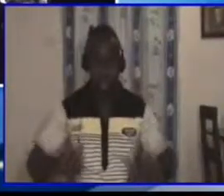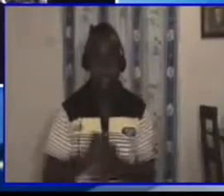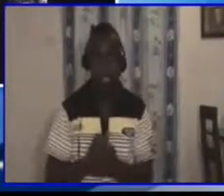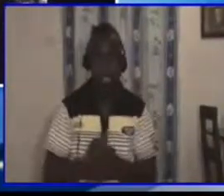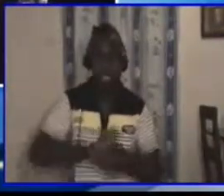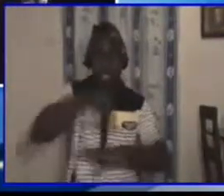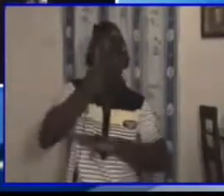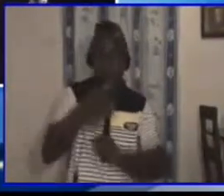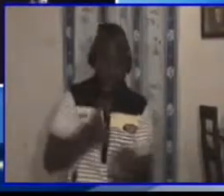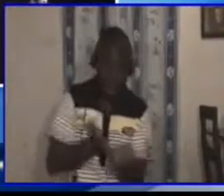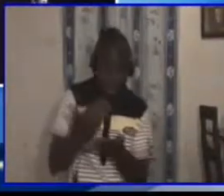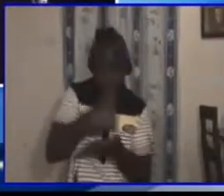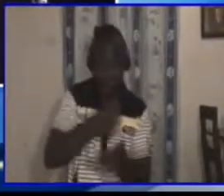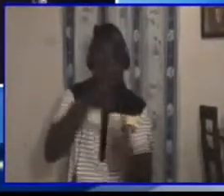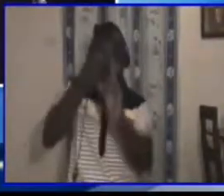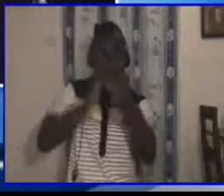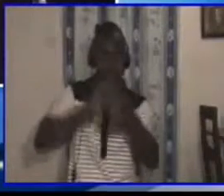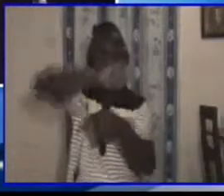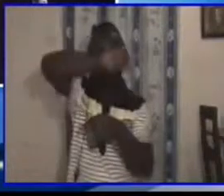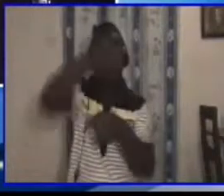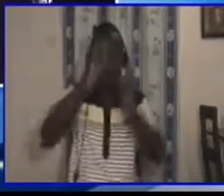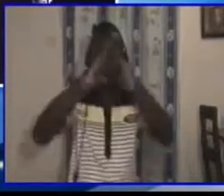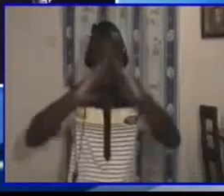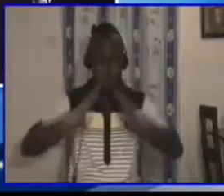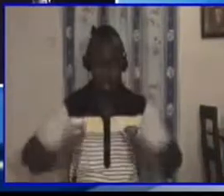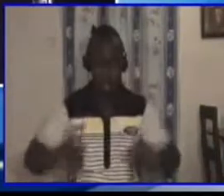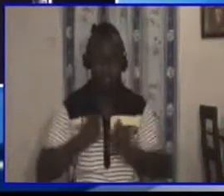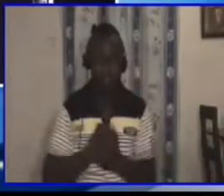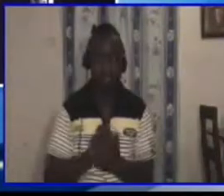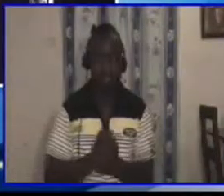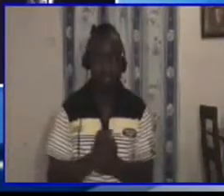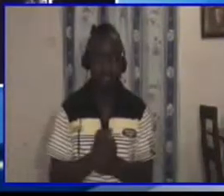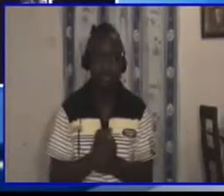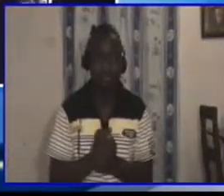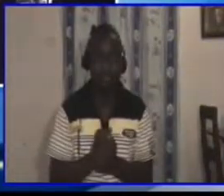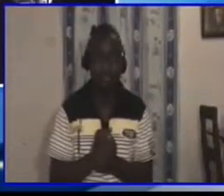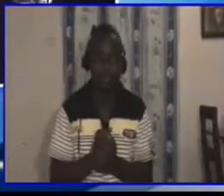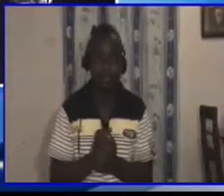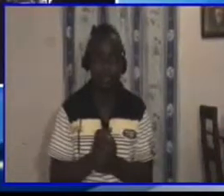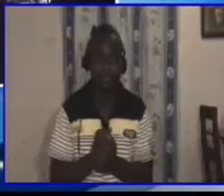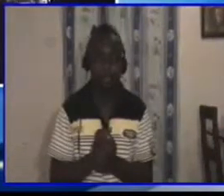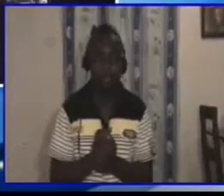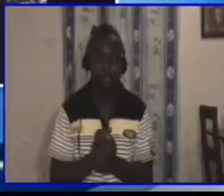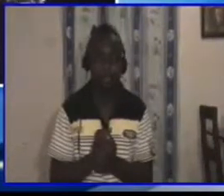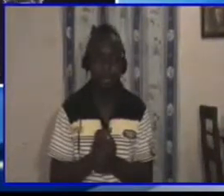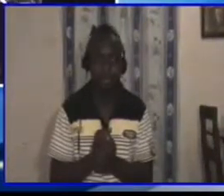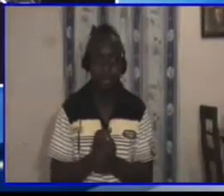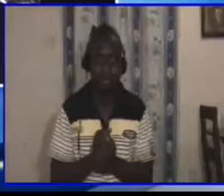allora mia madre di costantino fece un viaggio a gerusalemme